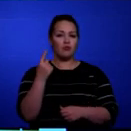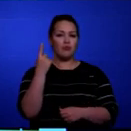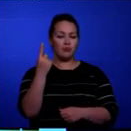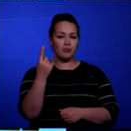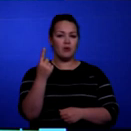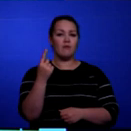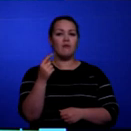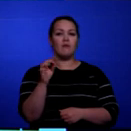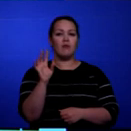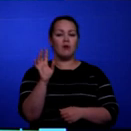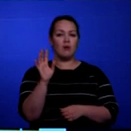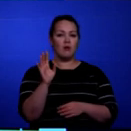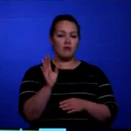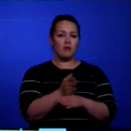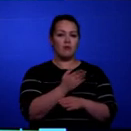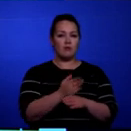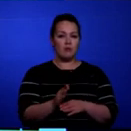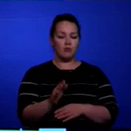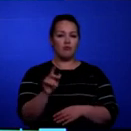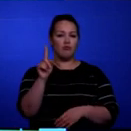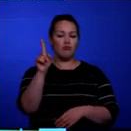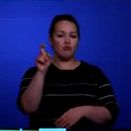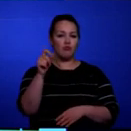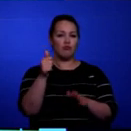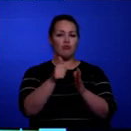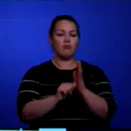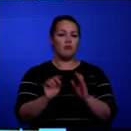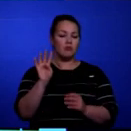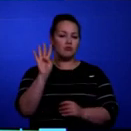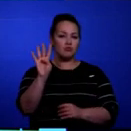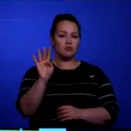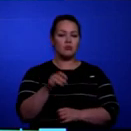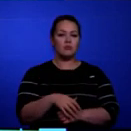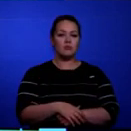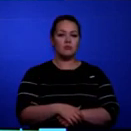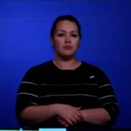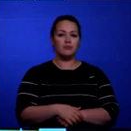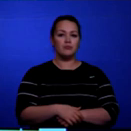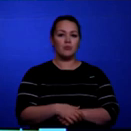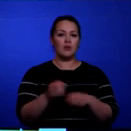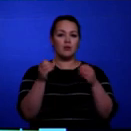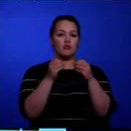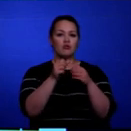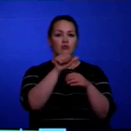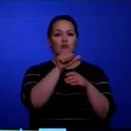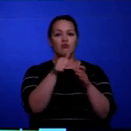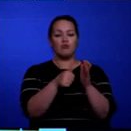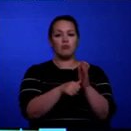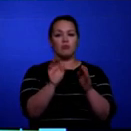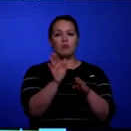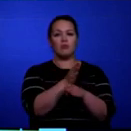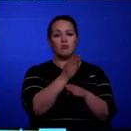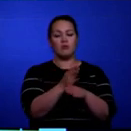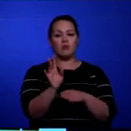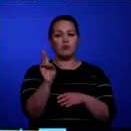неполного делимого у нас 164 десятков 16 делим на